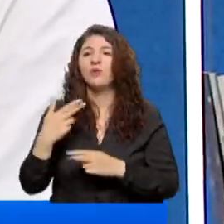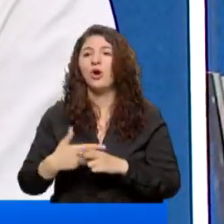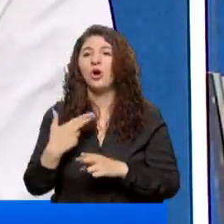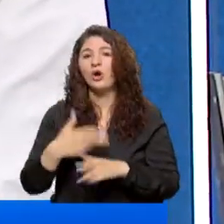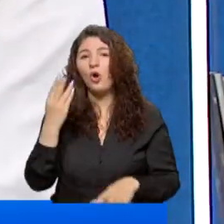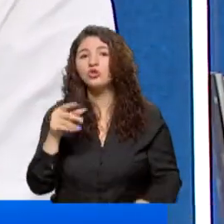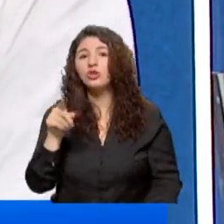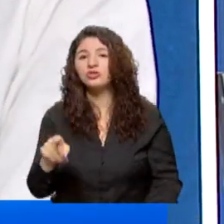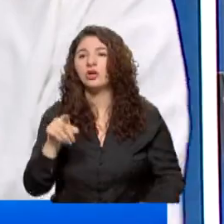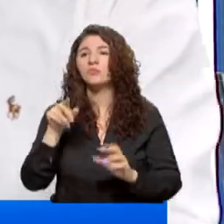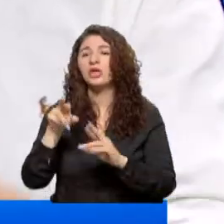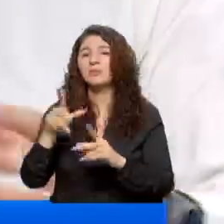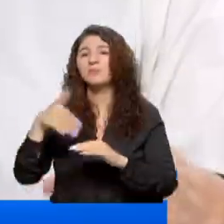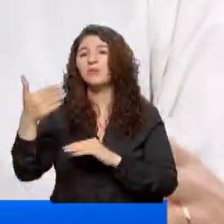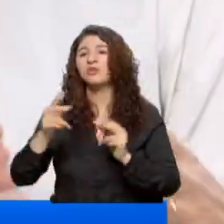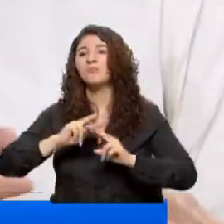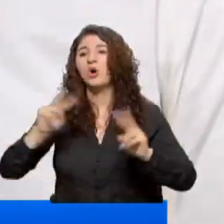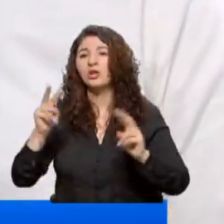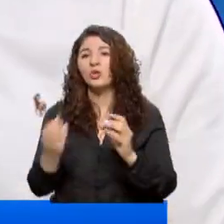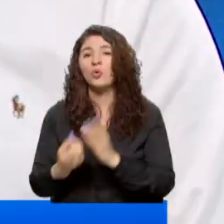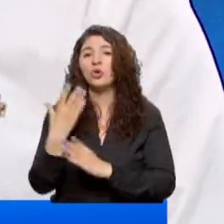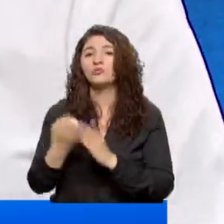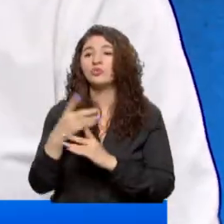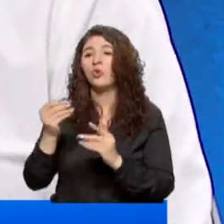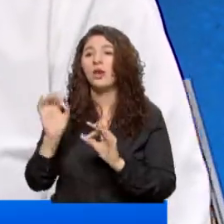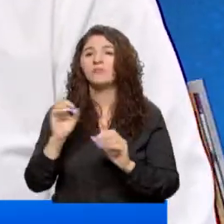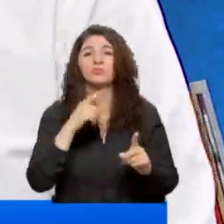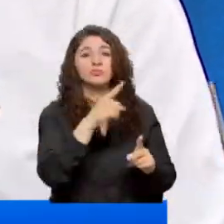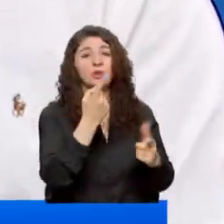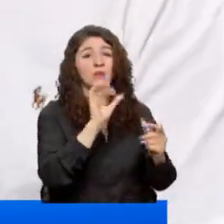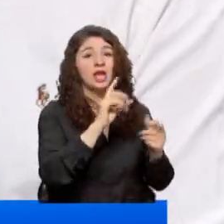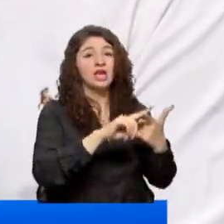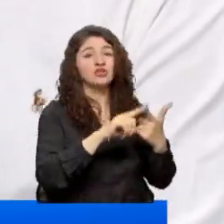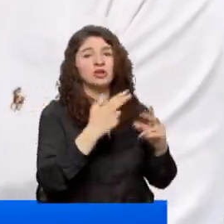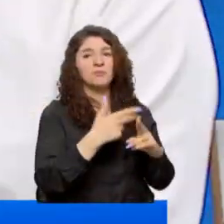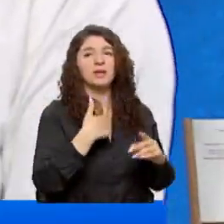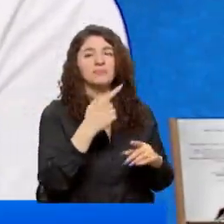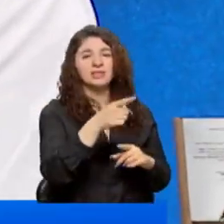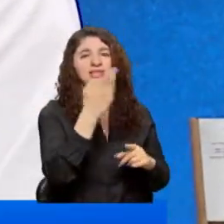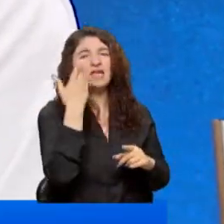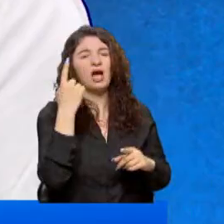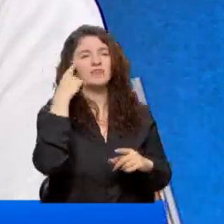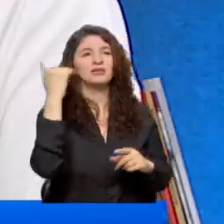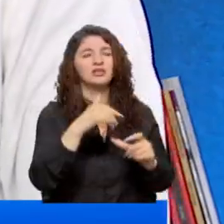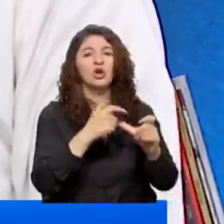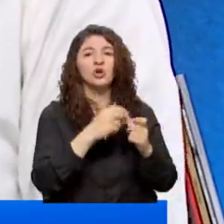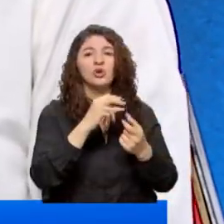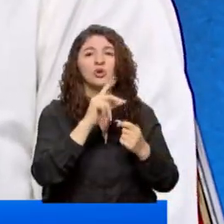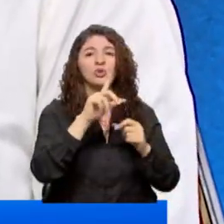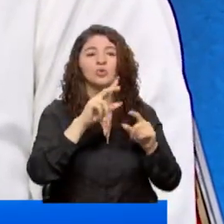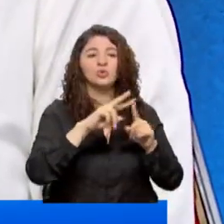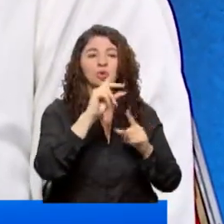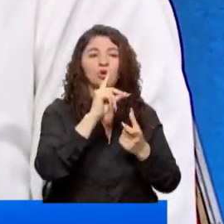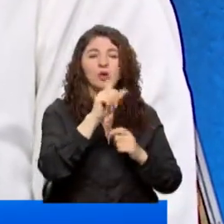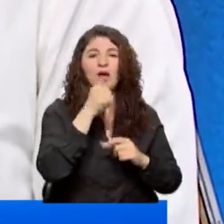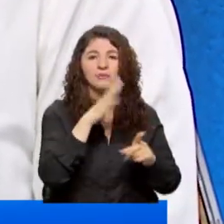bu bir örnek olursa bunun gibi başka modellerin oluşması çok önemli örnek siz biraz Bir de benim Gönül size kartına geldi Gönül tabi